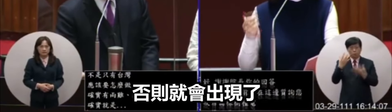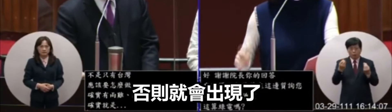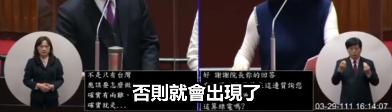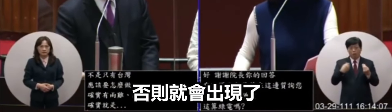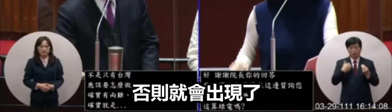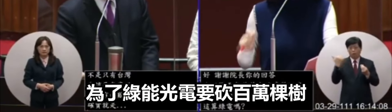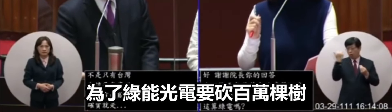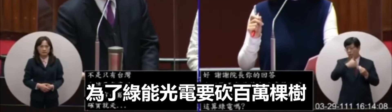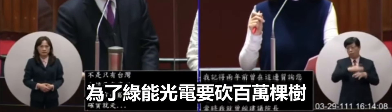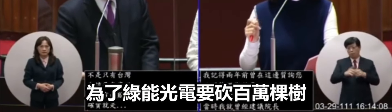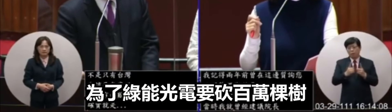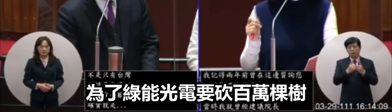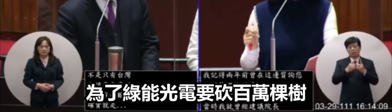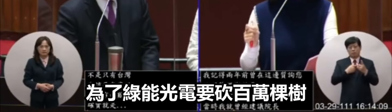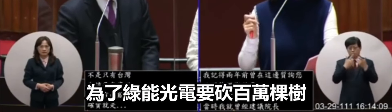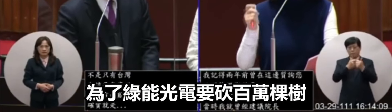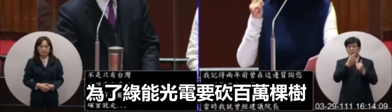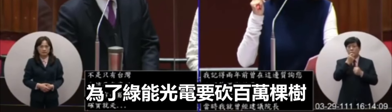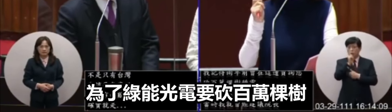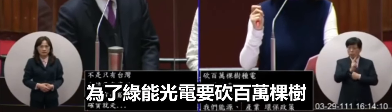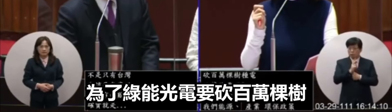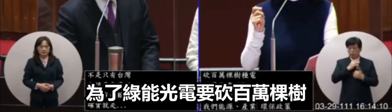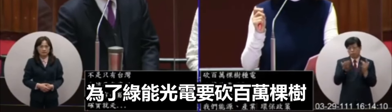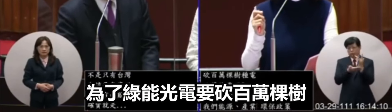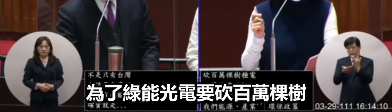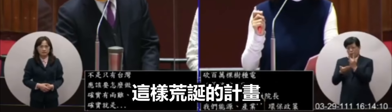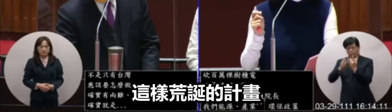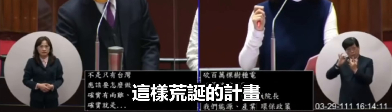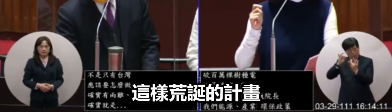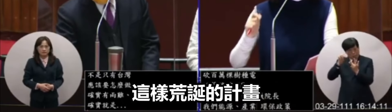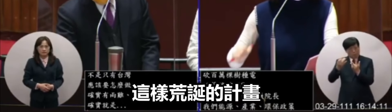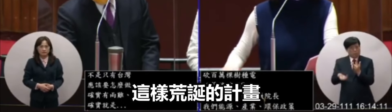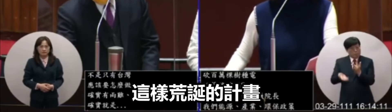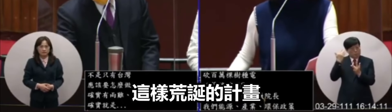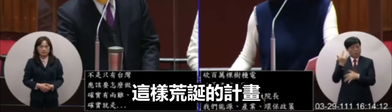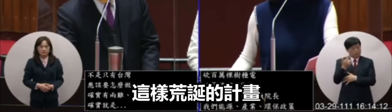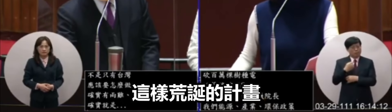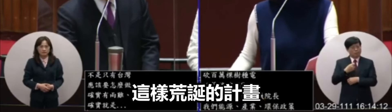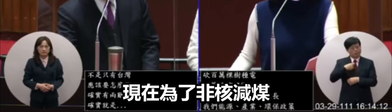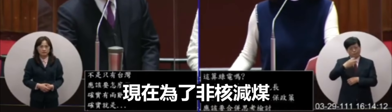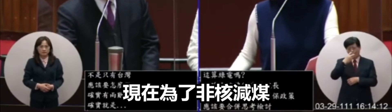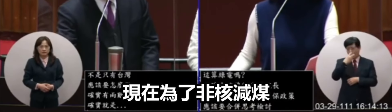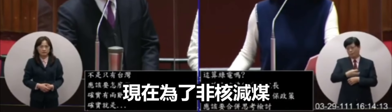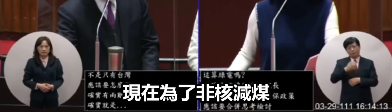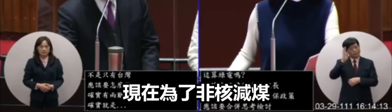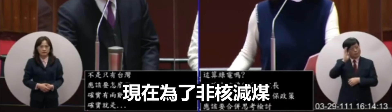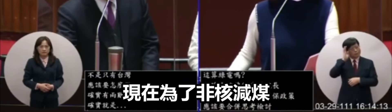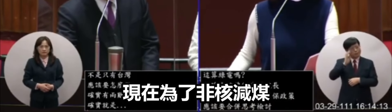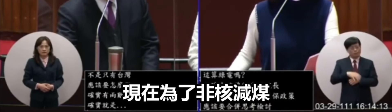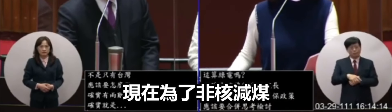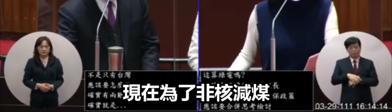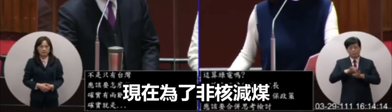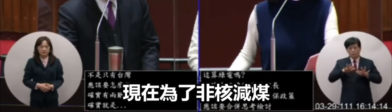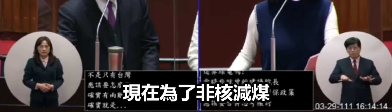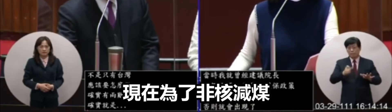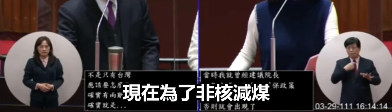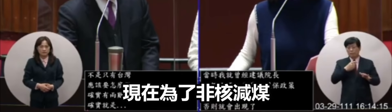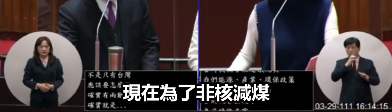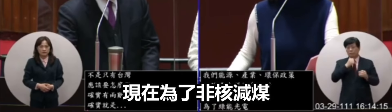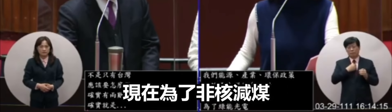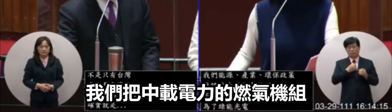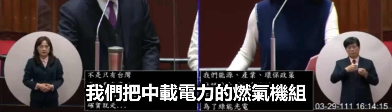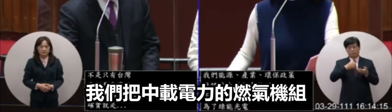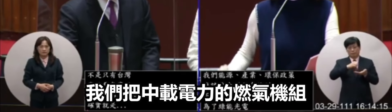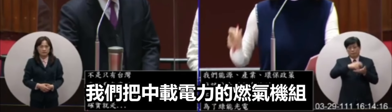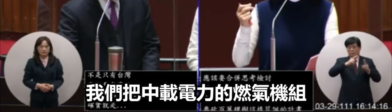会出现了为了绿能光电要砍百万棵树这样荒诞的计划。现在为了非核减